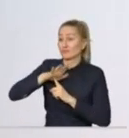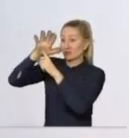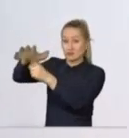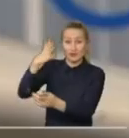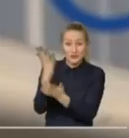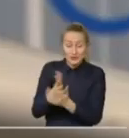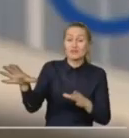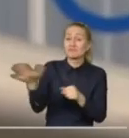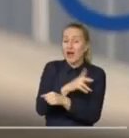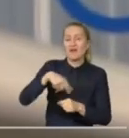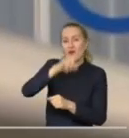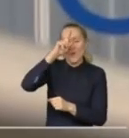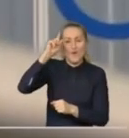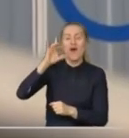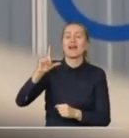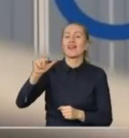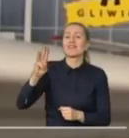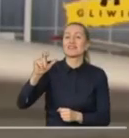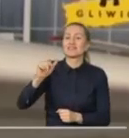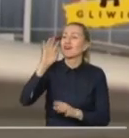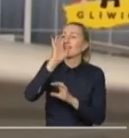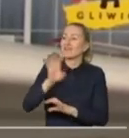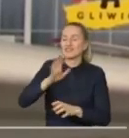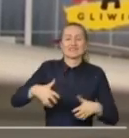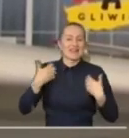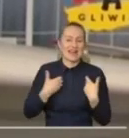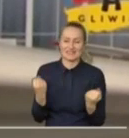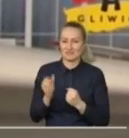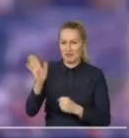wśród kumulusów, lotnicy z gliwickiego aeroklubu będą w siódmym niebie.